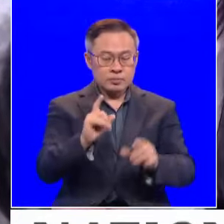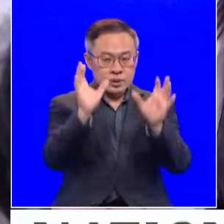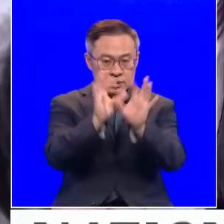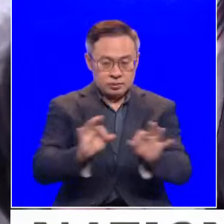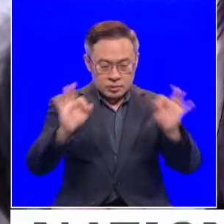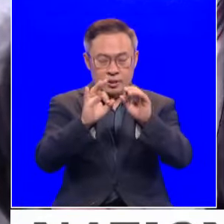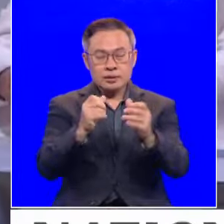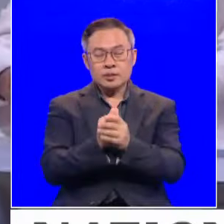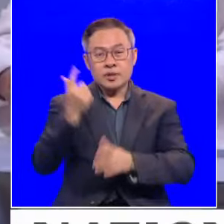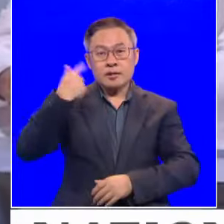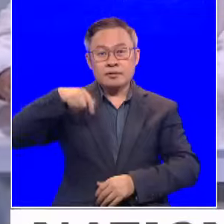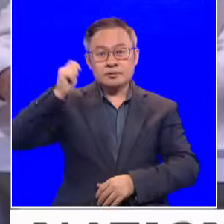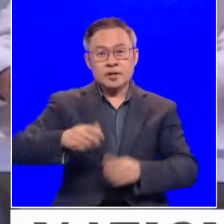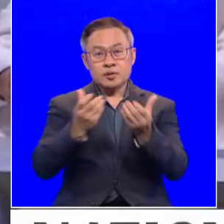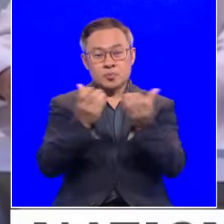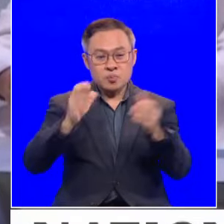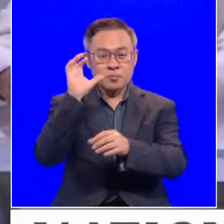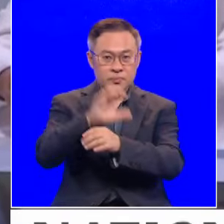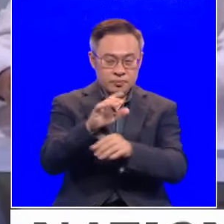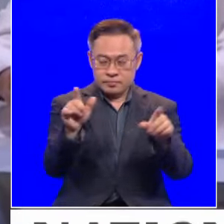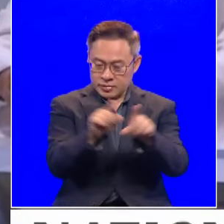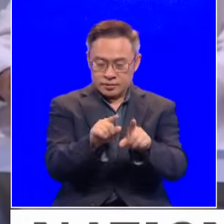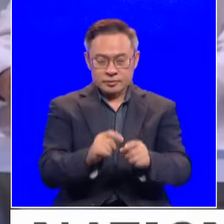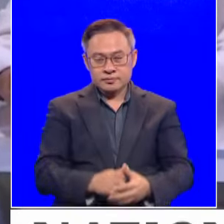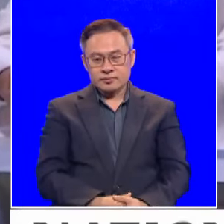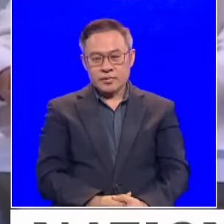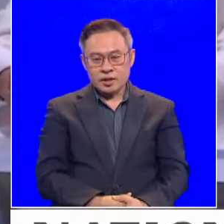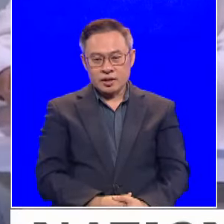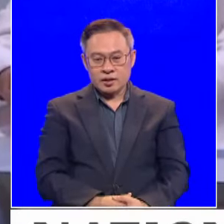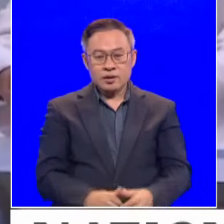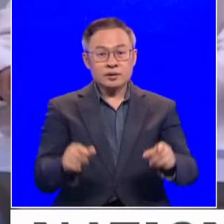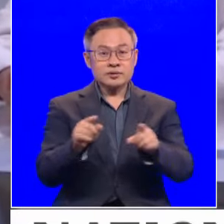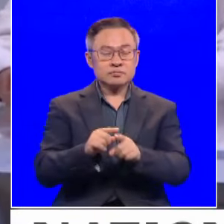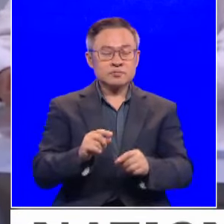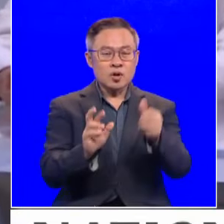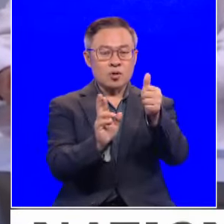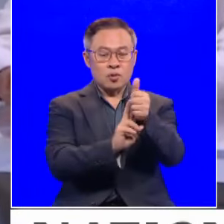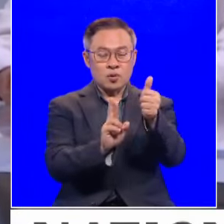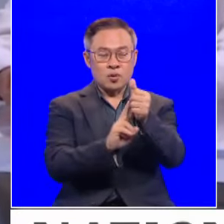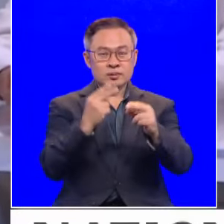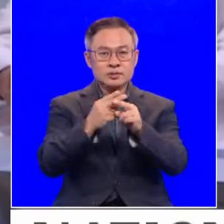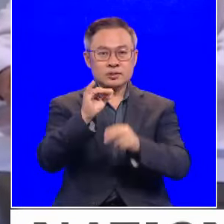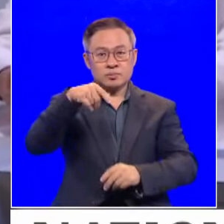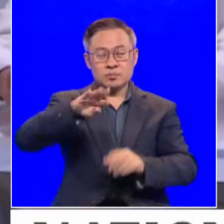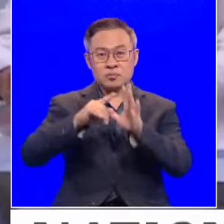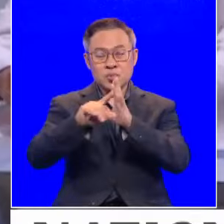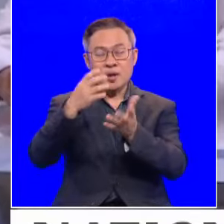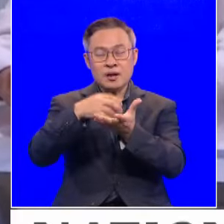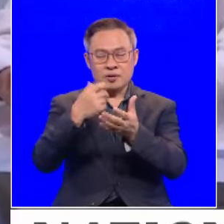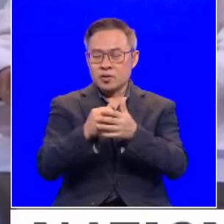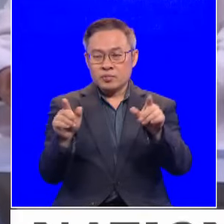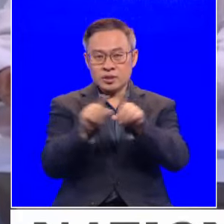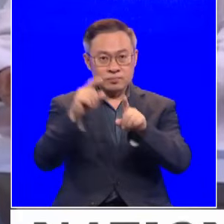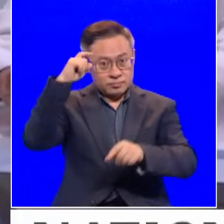ะฮะ นายไพบูลย์นะคะยังยกคำวินิจฉัยของศาลรัฐธรรมนูญกรณีนายเศรษฐาทวีสินที่ศาลรัฐธรรมนูญ